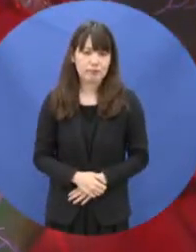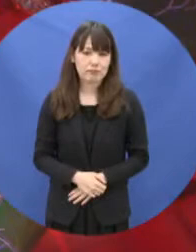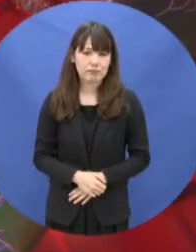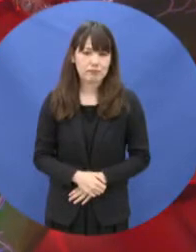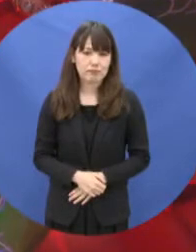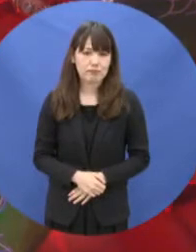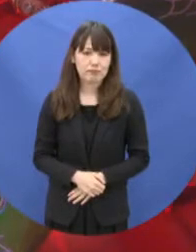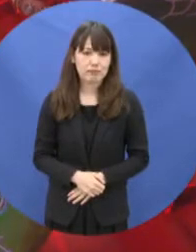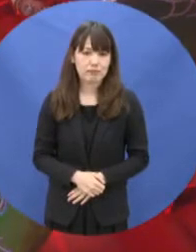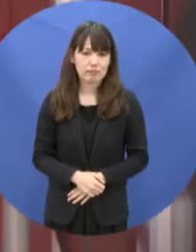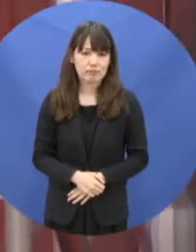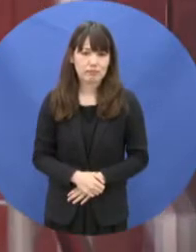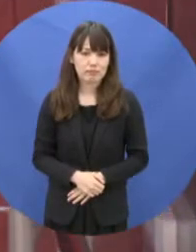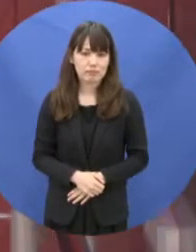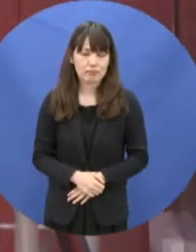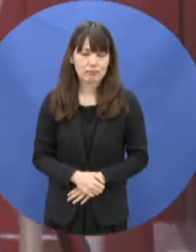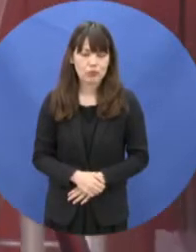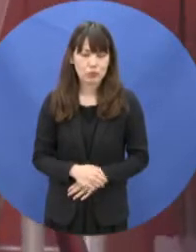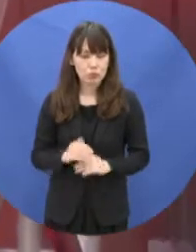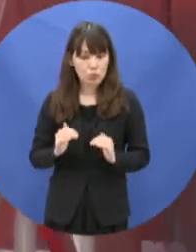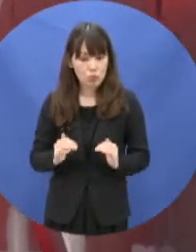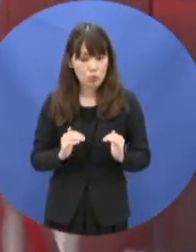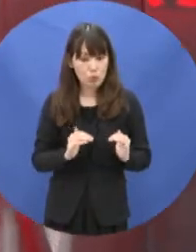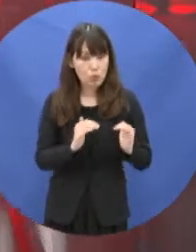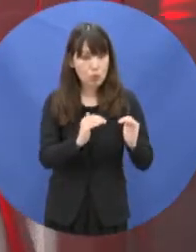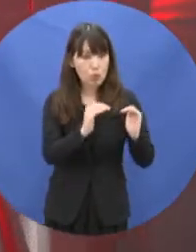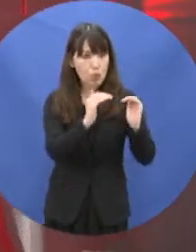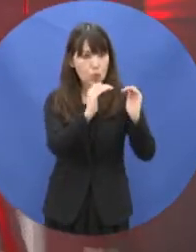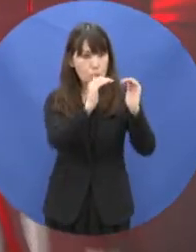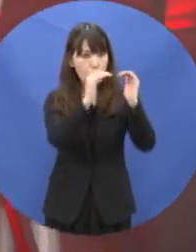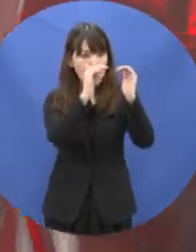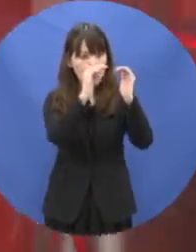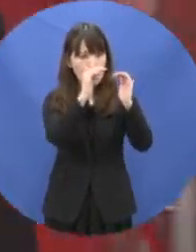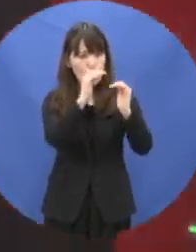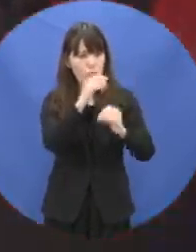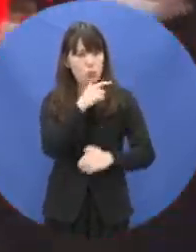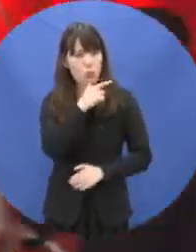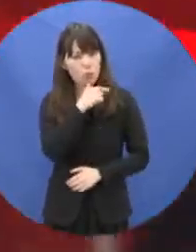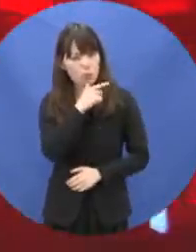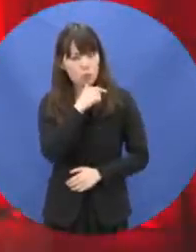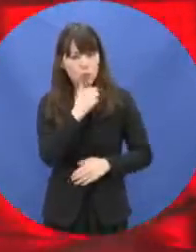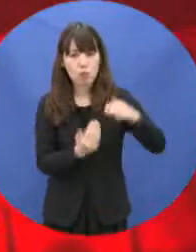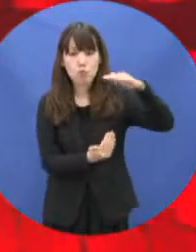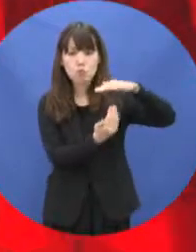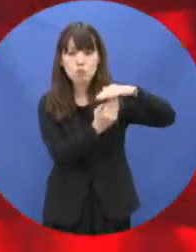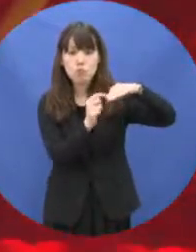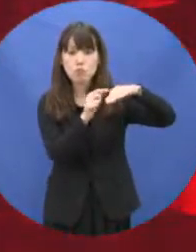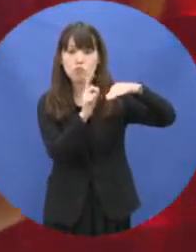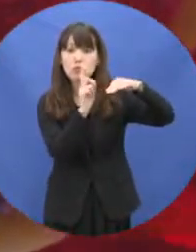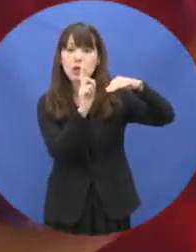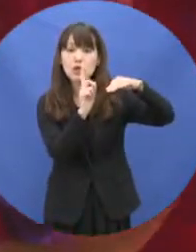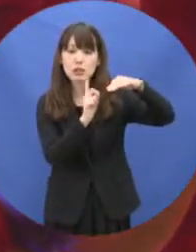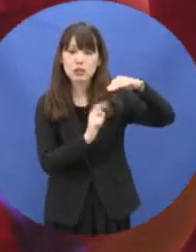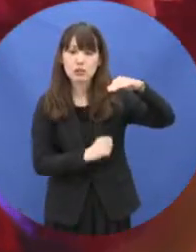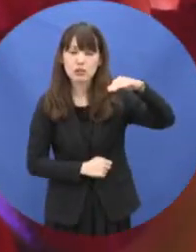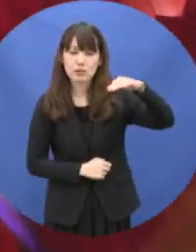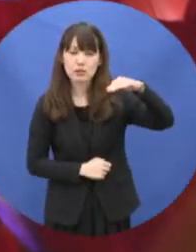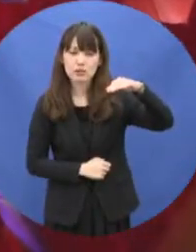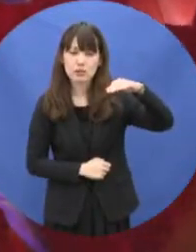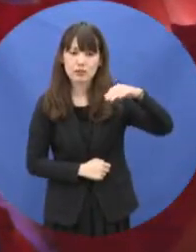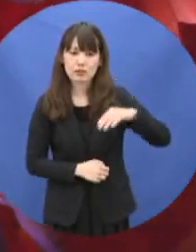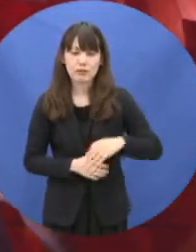すごいな。 上に行くにつれて進化しているんですよね。一番上に行くと何があるんです